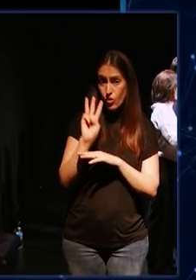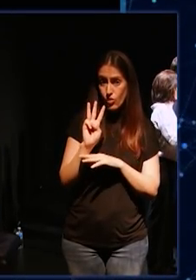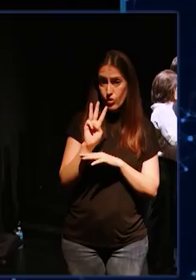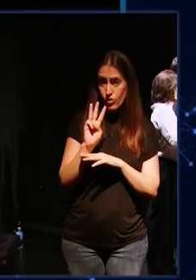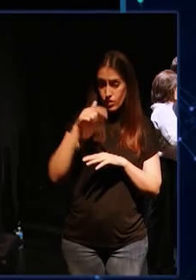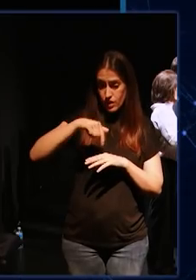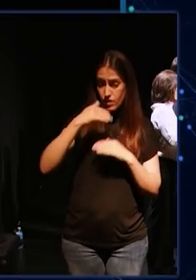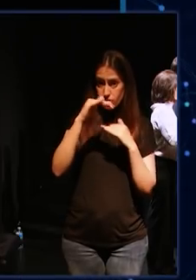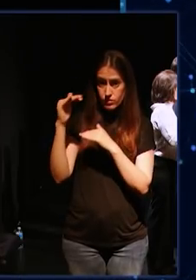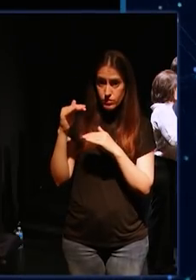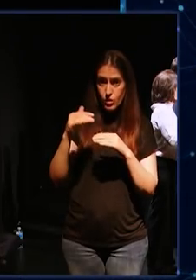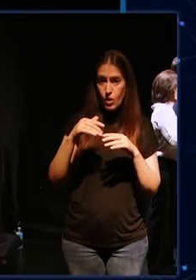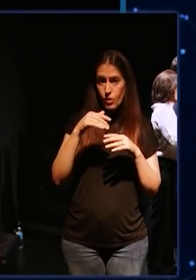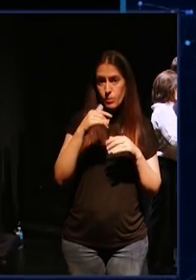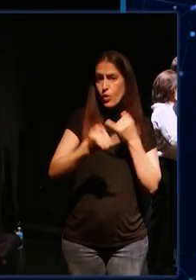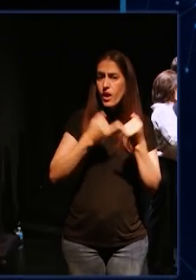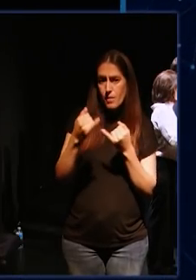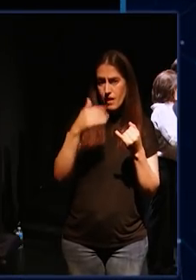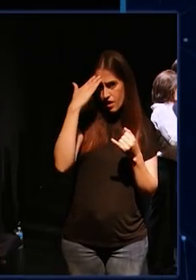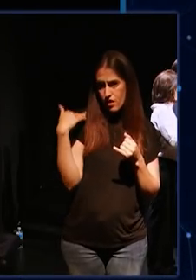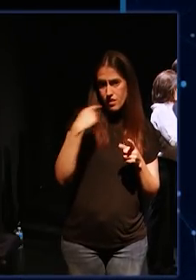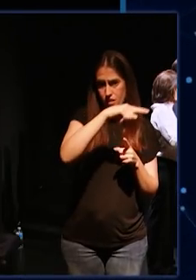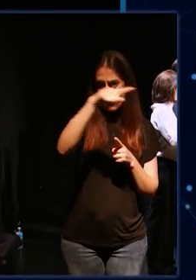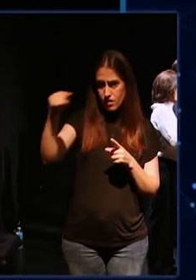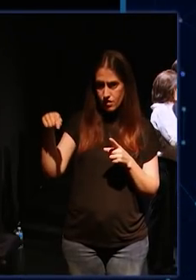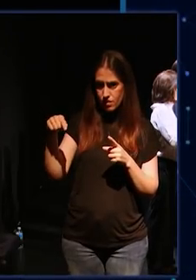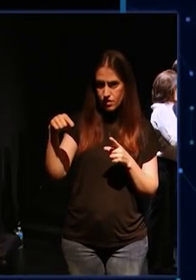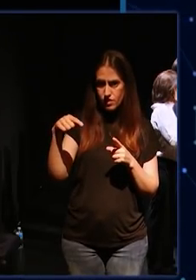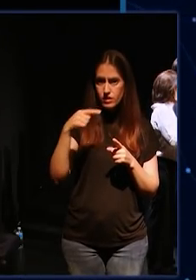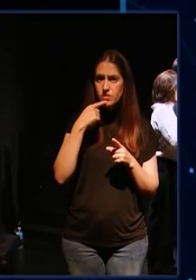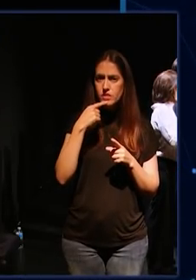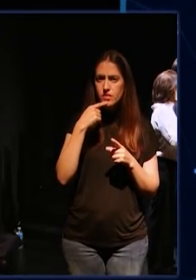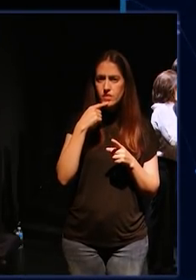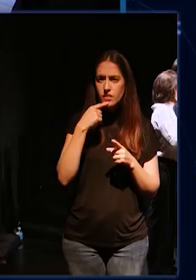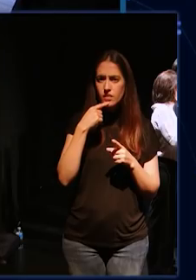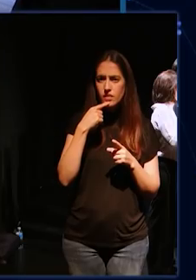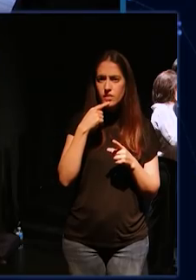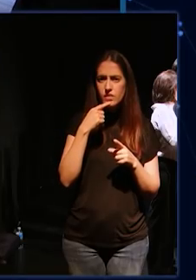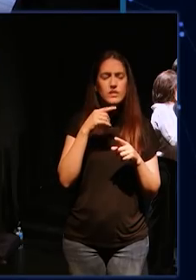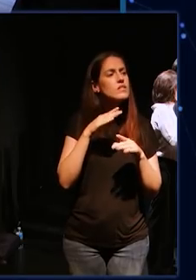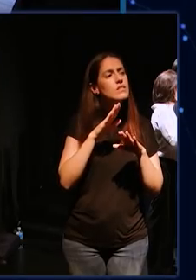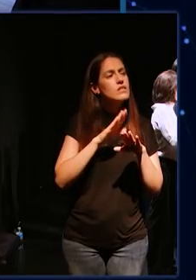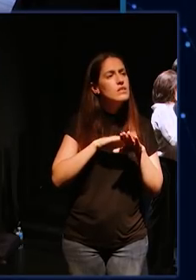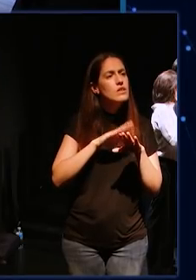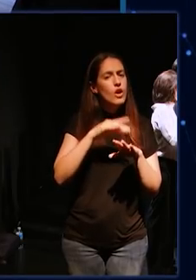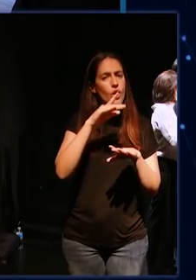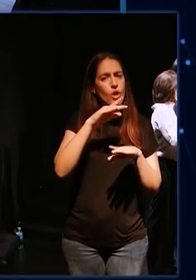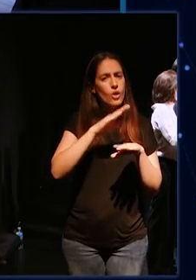tots els municipis i tots els municipis han tingut el mateix problema. La CUP ha estat aquí... Ha sigut sobrevingut per el decret express que vau aprovar